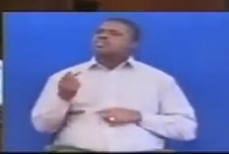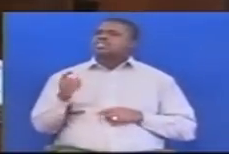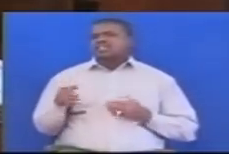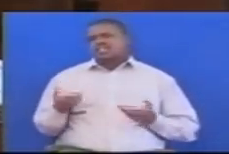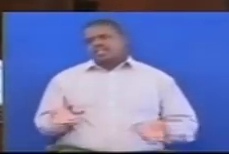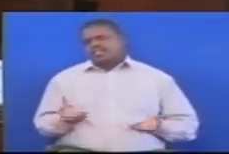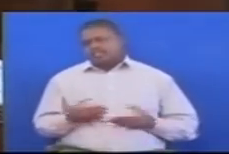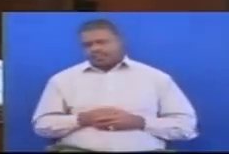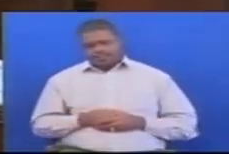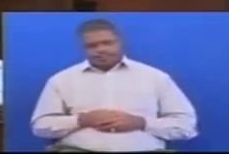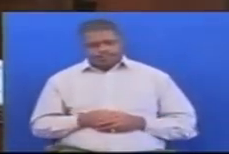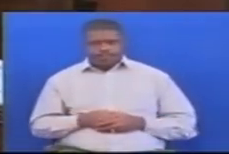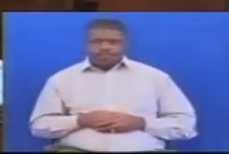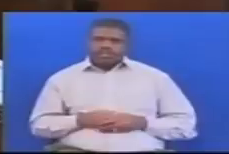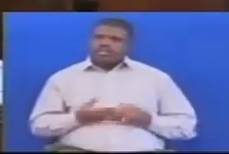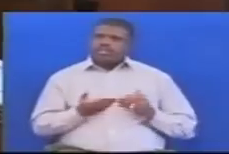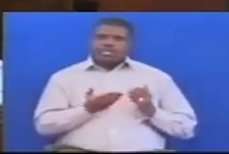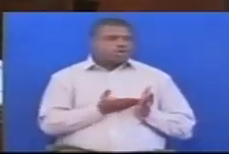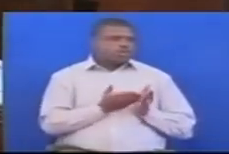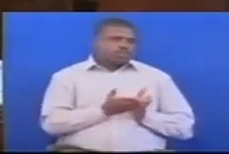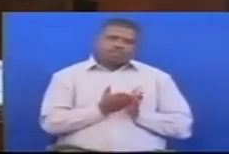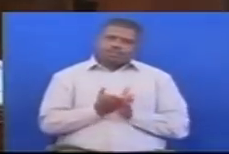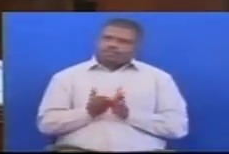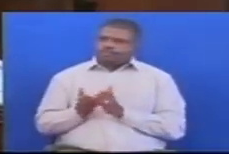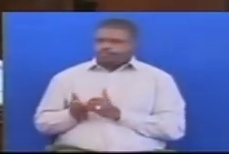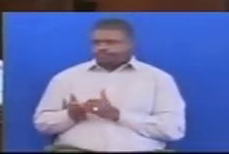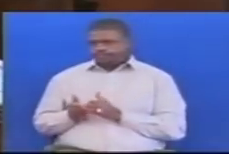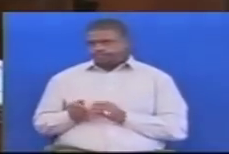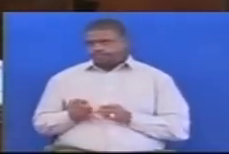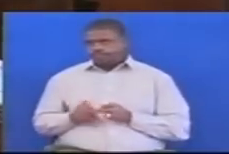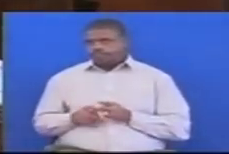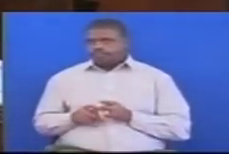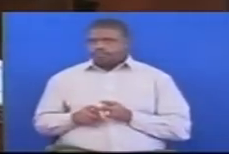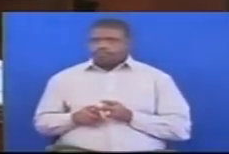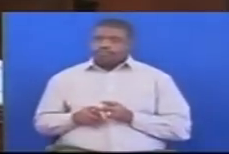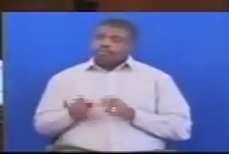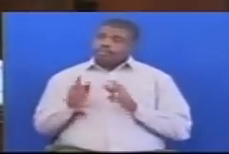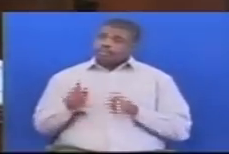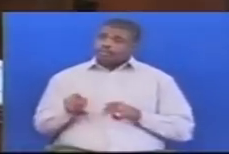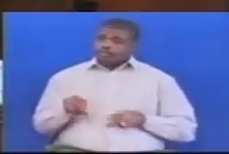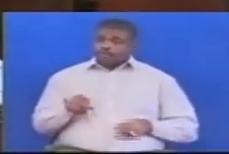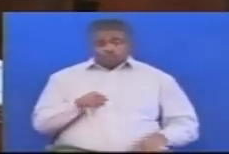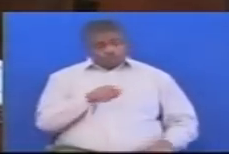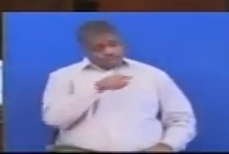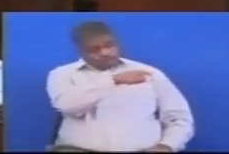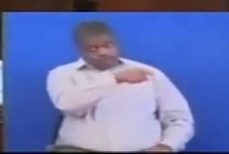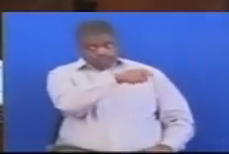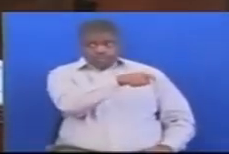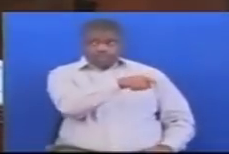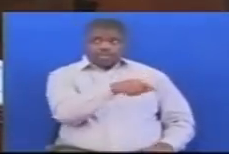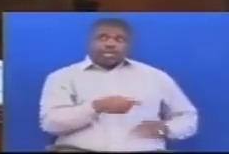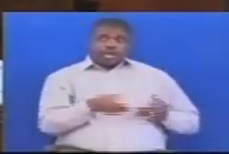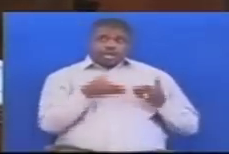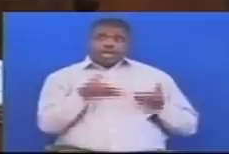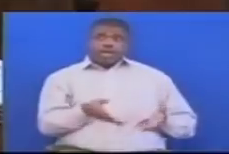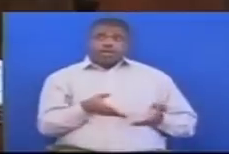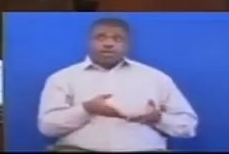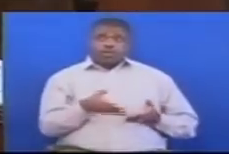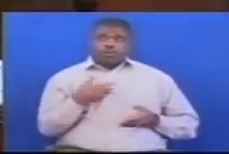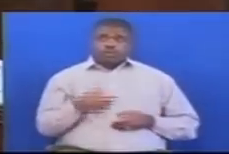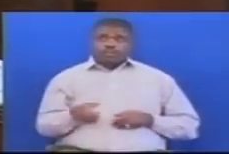Jamani, niombe sana kwa kweli. Na hata kama ungekuwa ni wewe leo